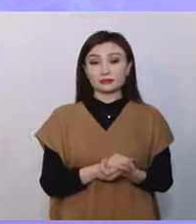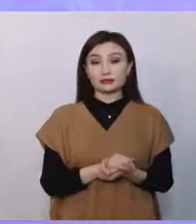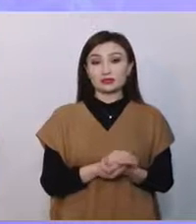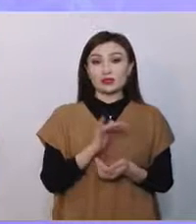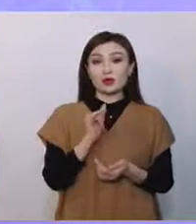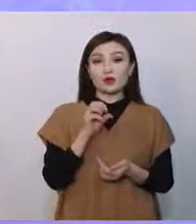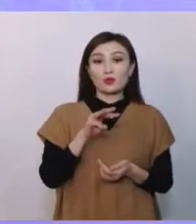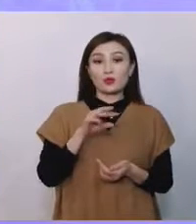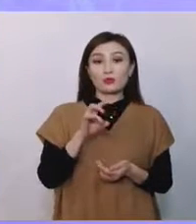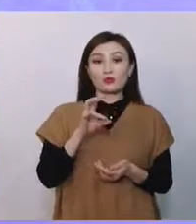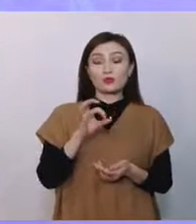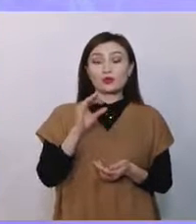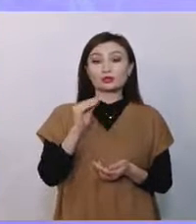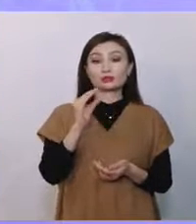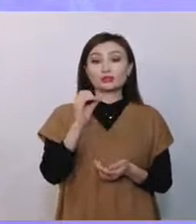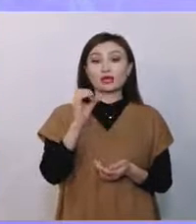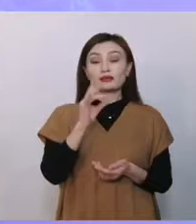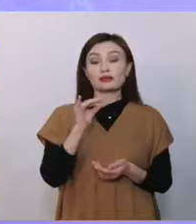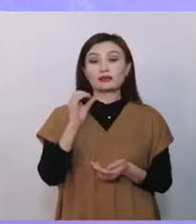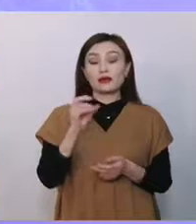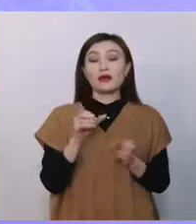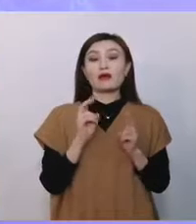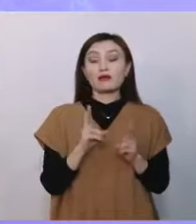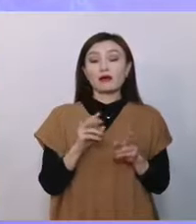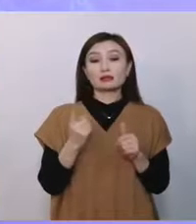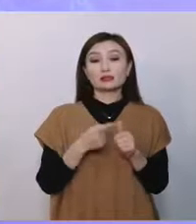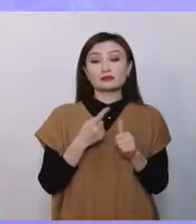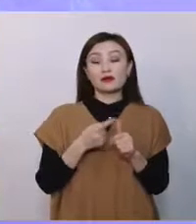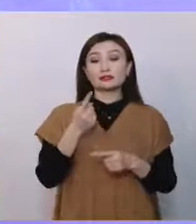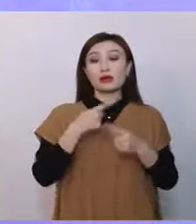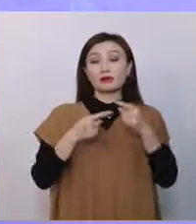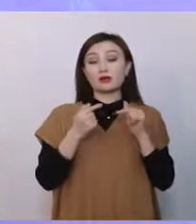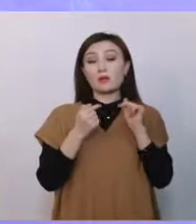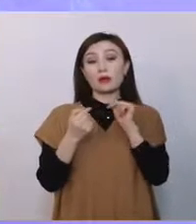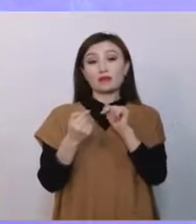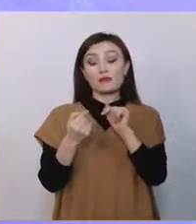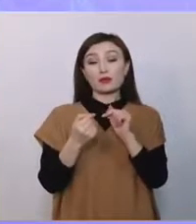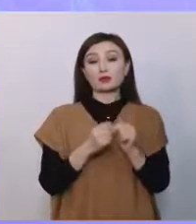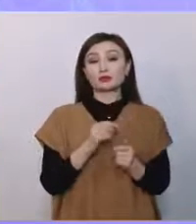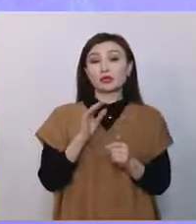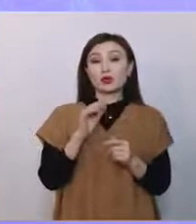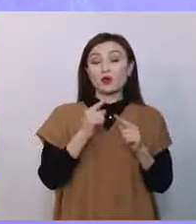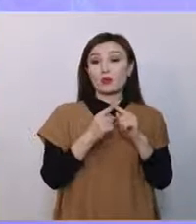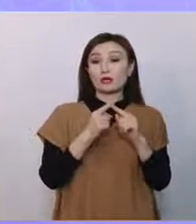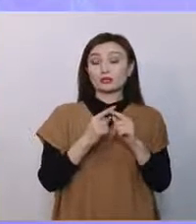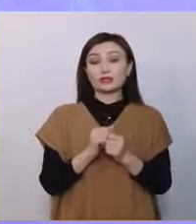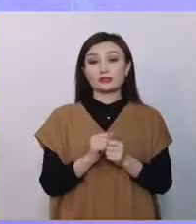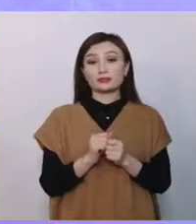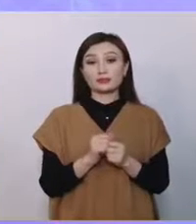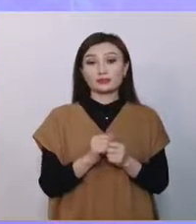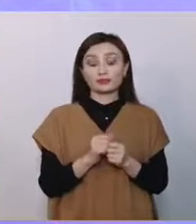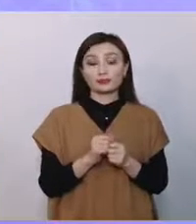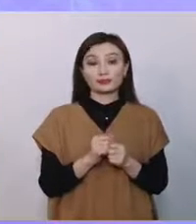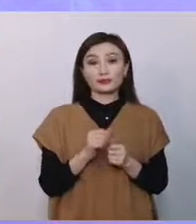умножение как называется действие обратно и противоположное умножению деление